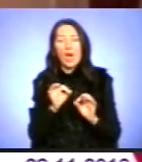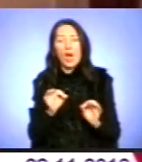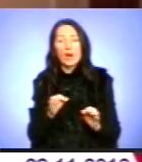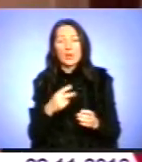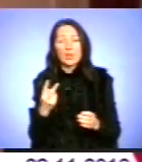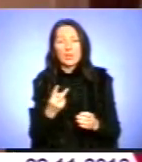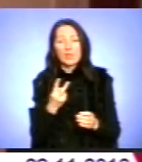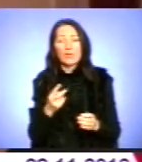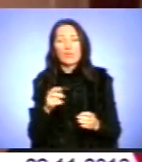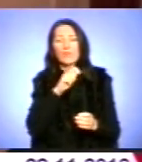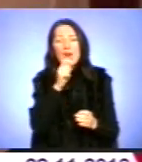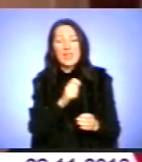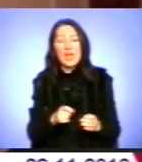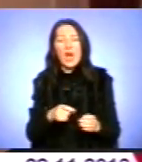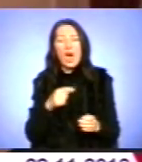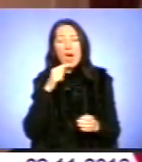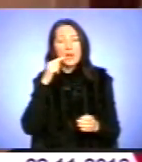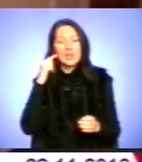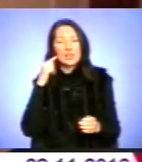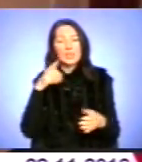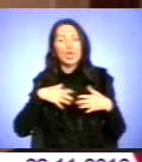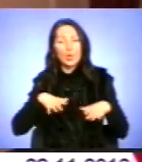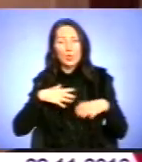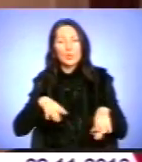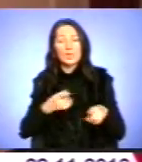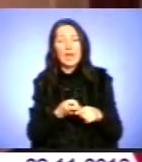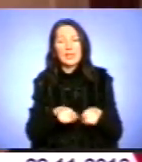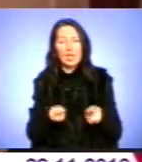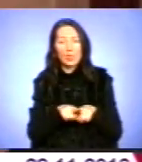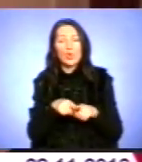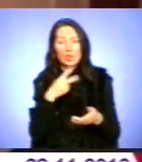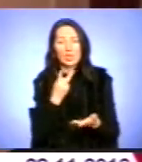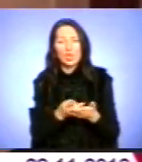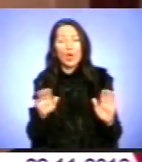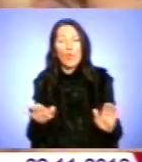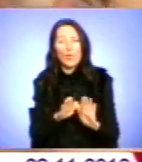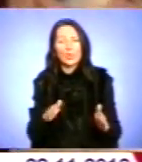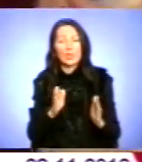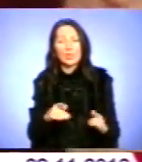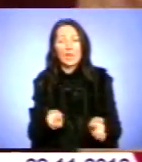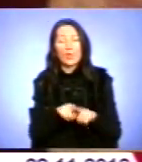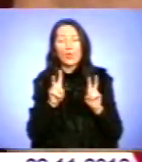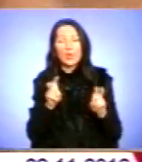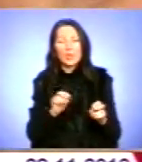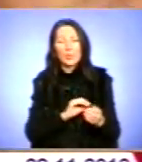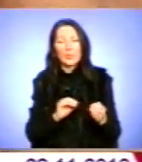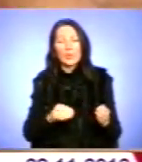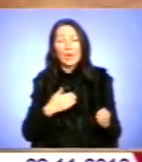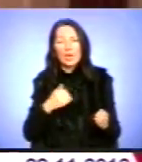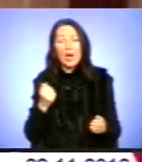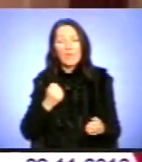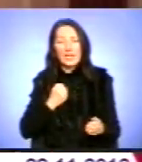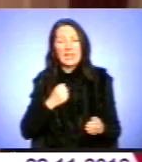з Грузією. Це теж відражено в музиці. Зараз на таку тему не пишуть, бояться. Я військовий